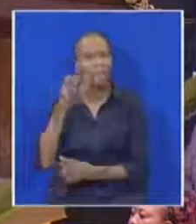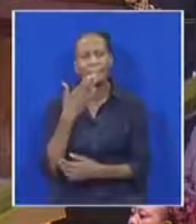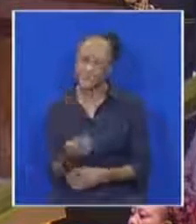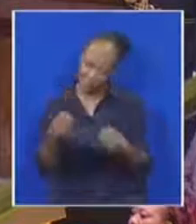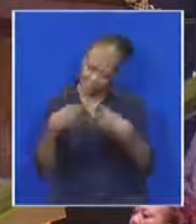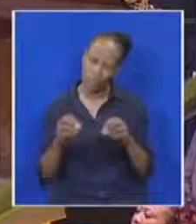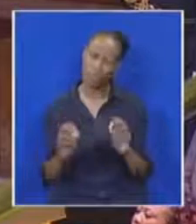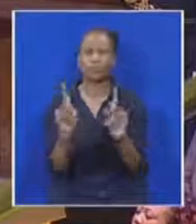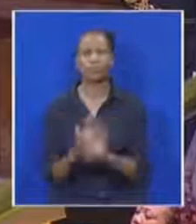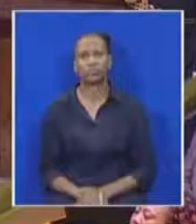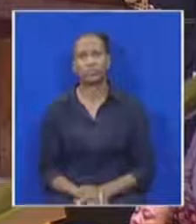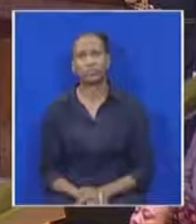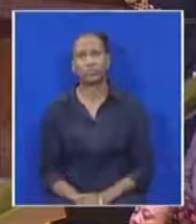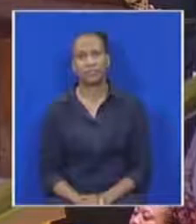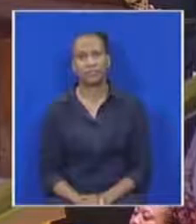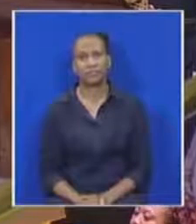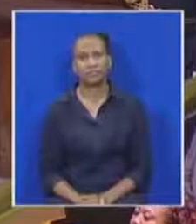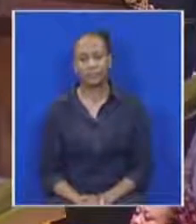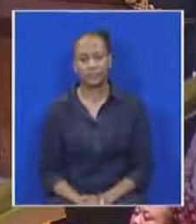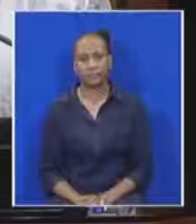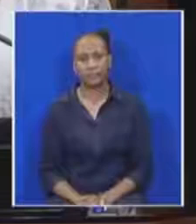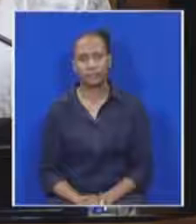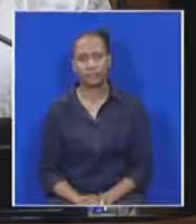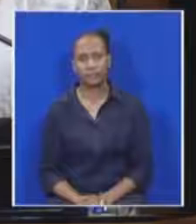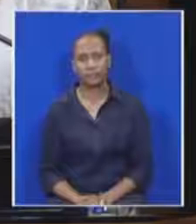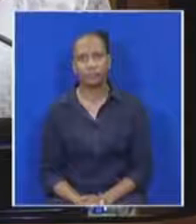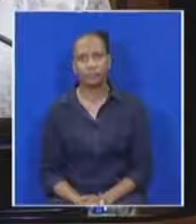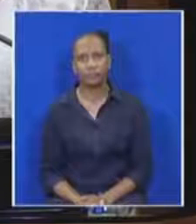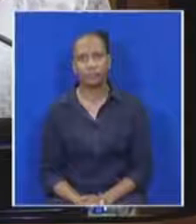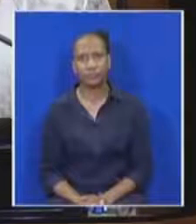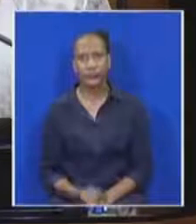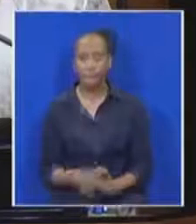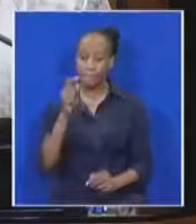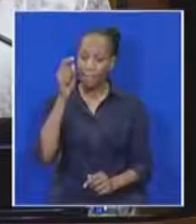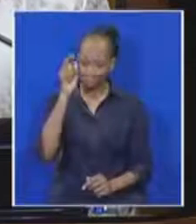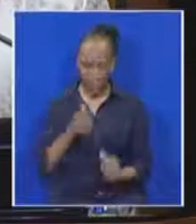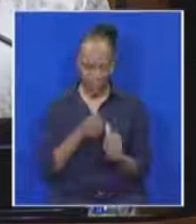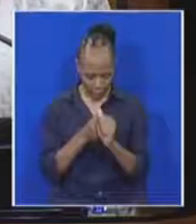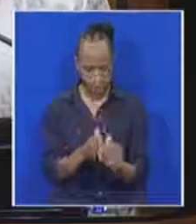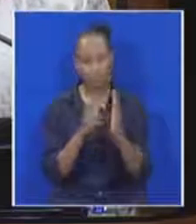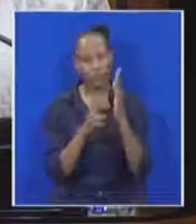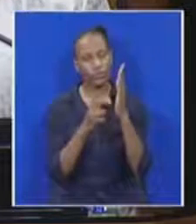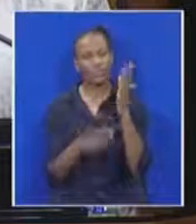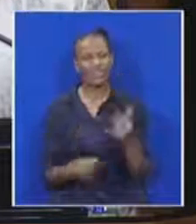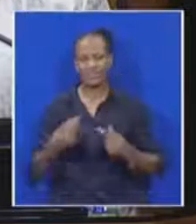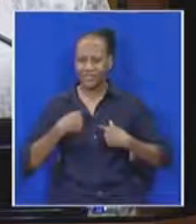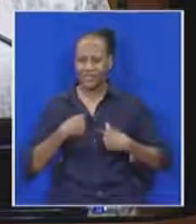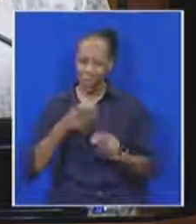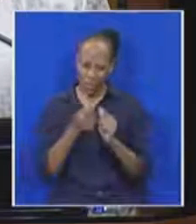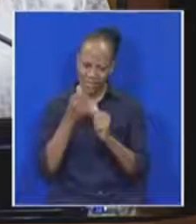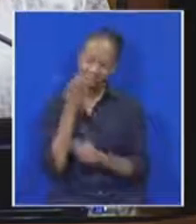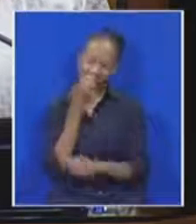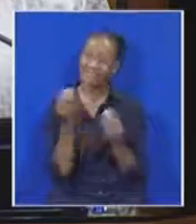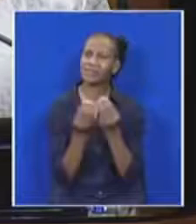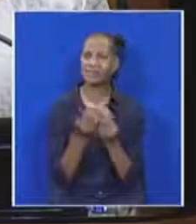umuntu ucela on a point of order or point yeah ngabe point of order ngaba kuyona ngifuna ukukhuluma khuluma ma ngiyabonga